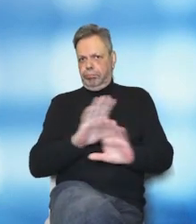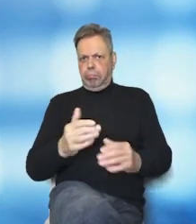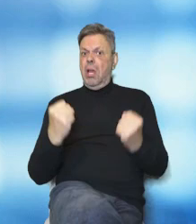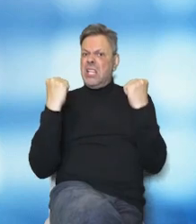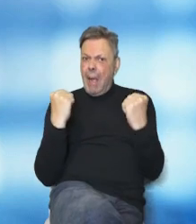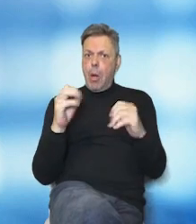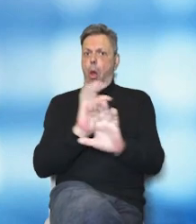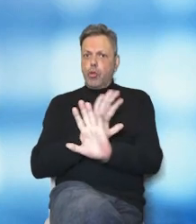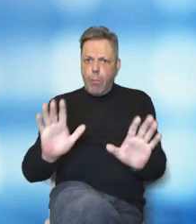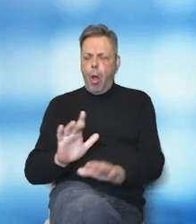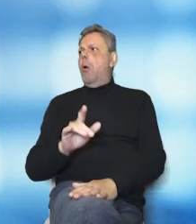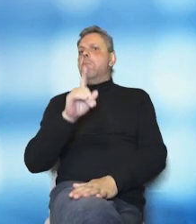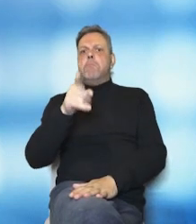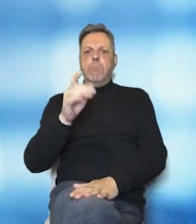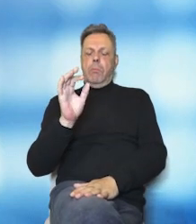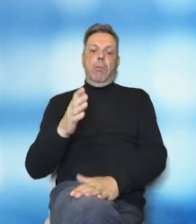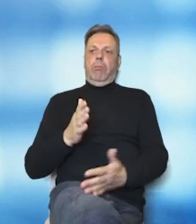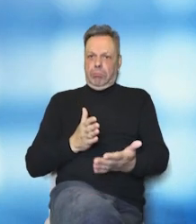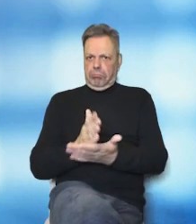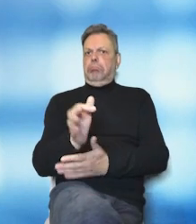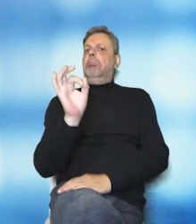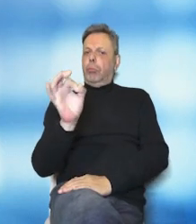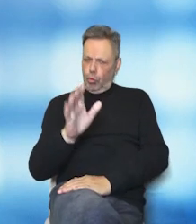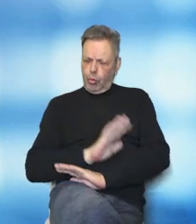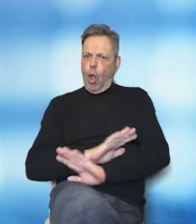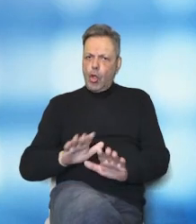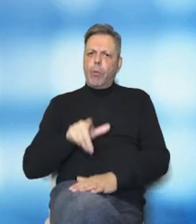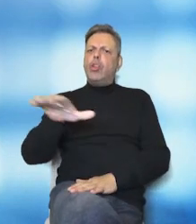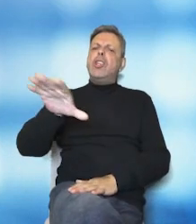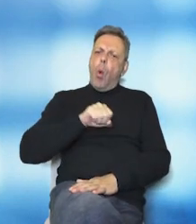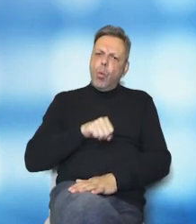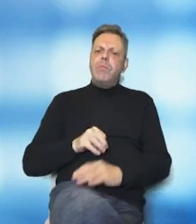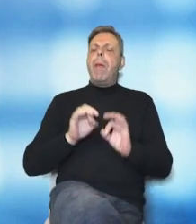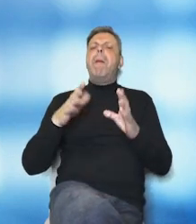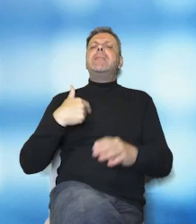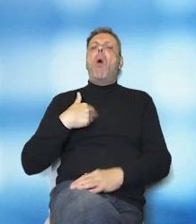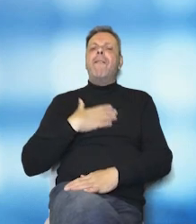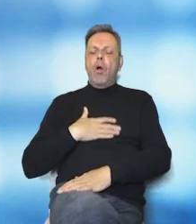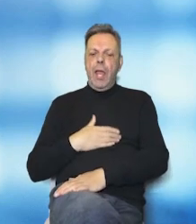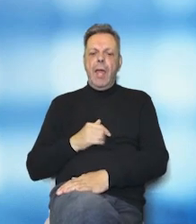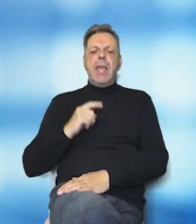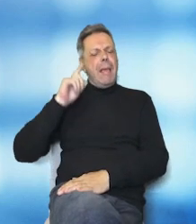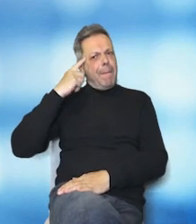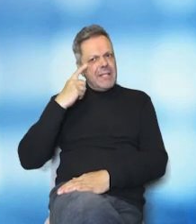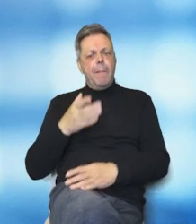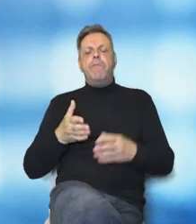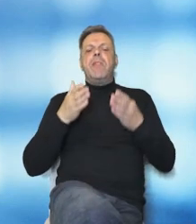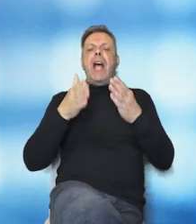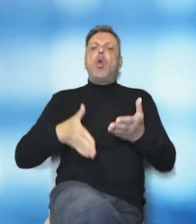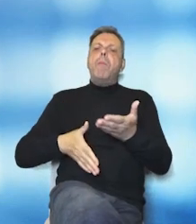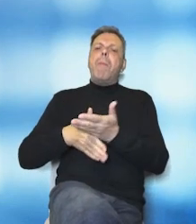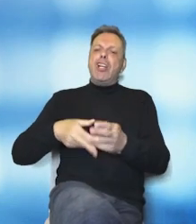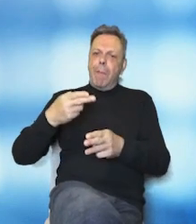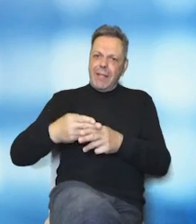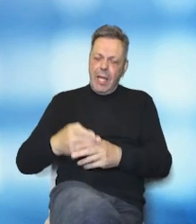si, dobro ti čini i možeš to uzeti naravno bez moje volje i mislim da to pomaže